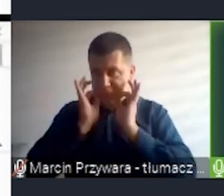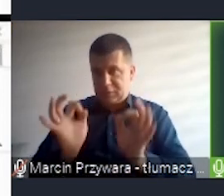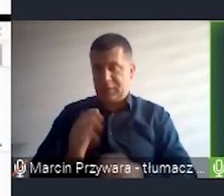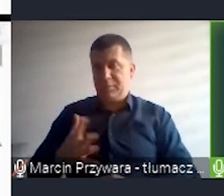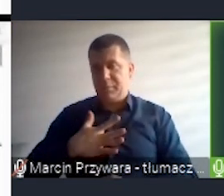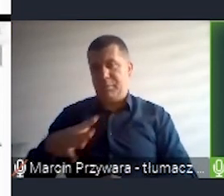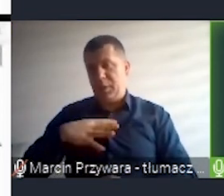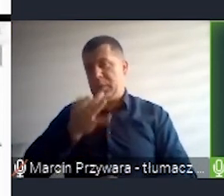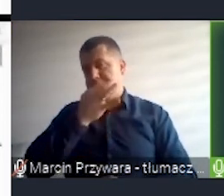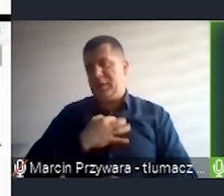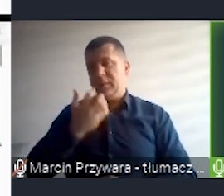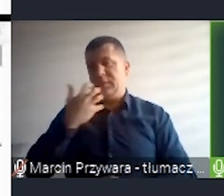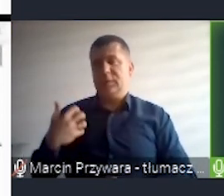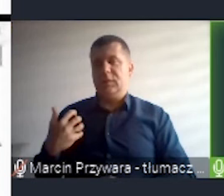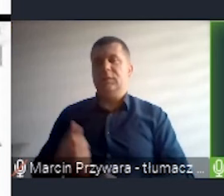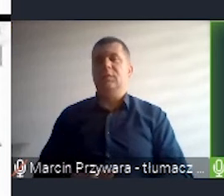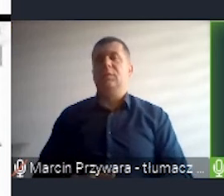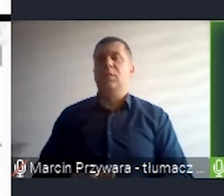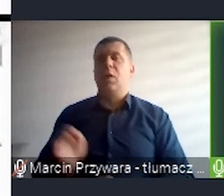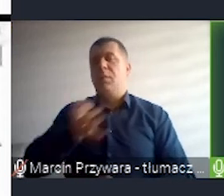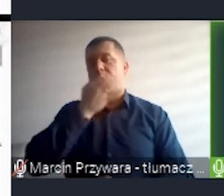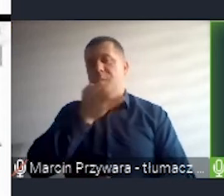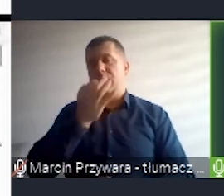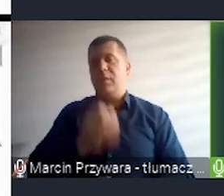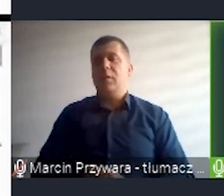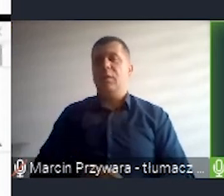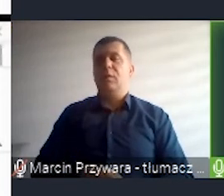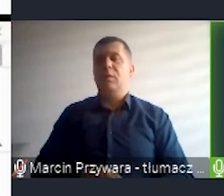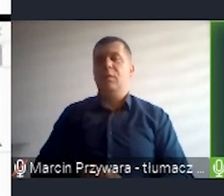pytanie wcześniej o poprawność